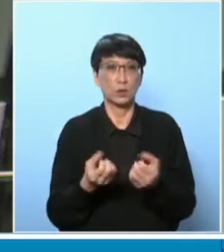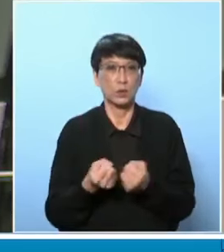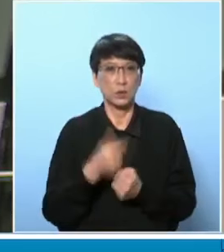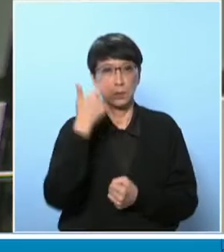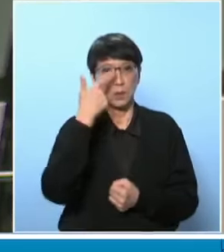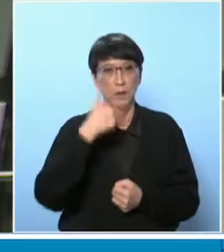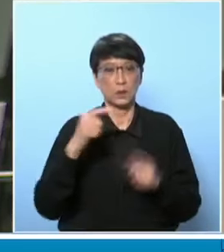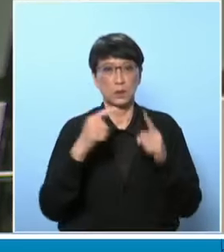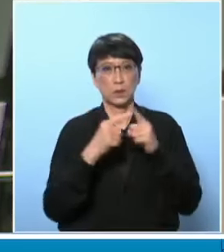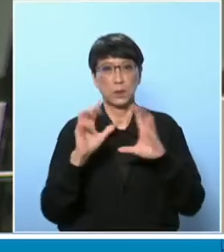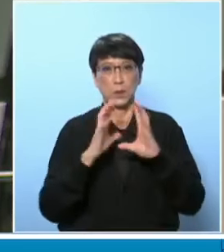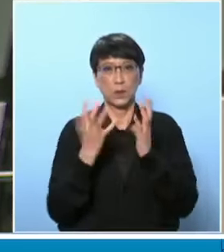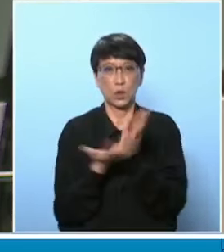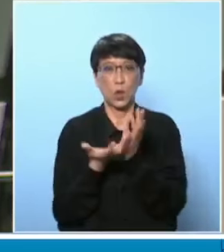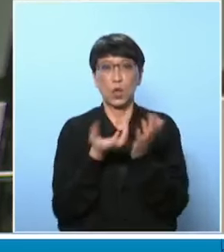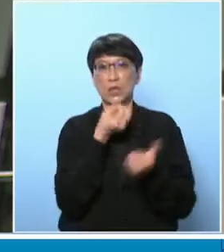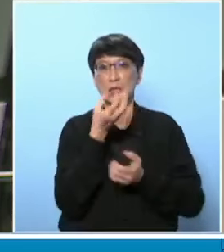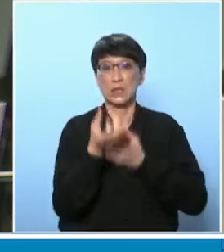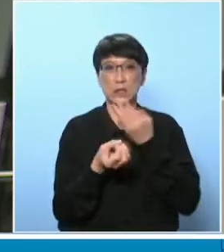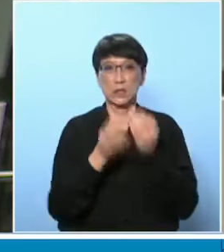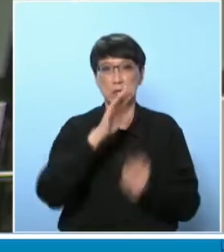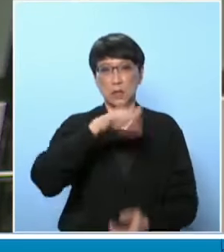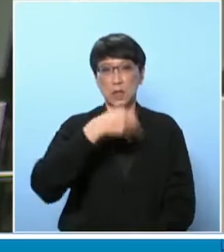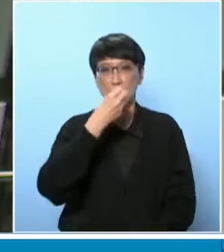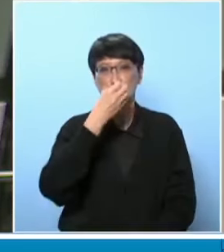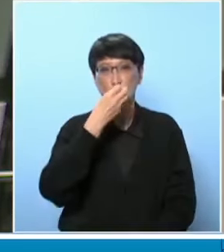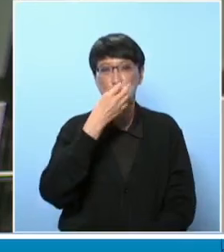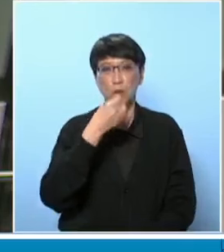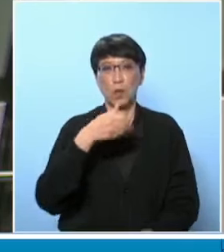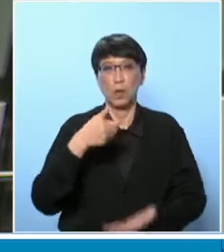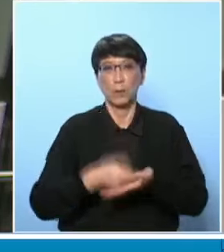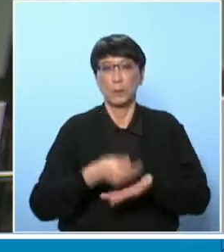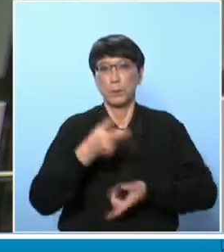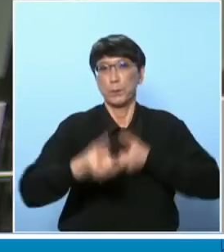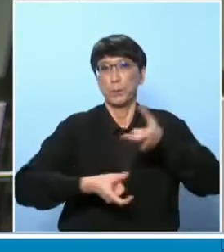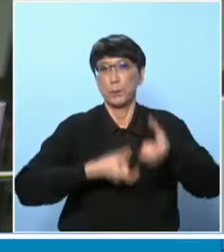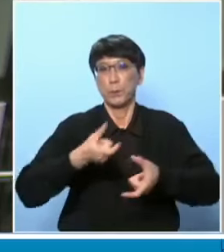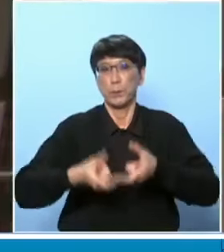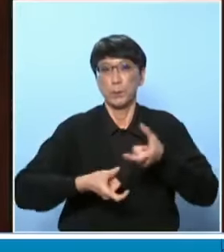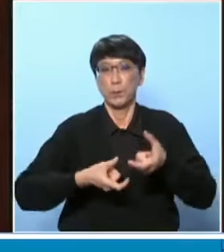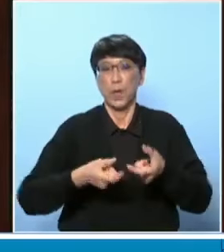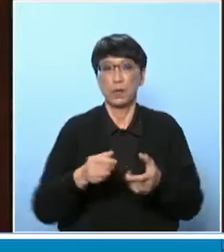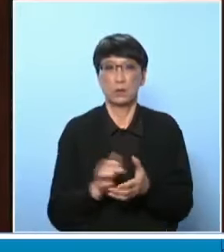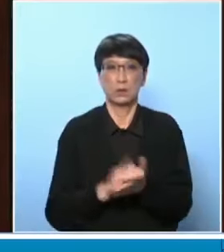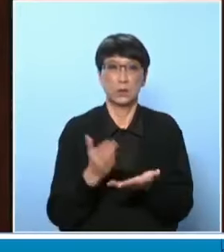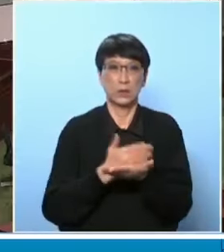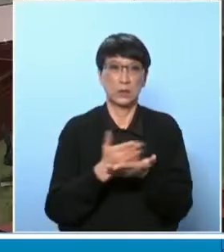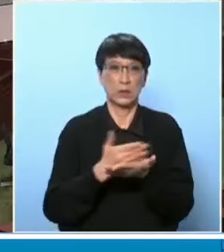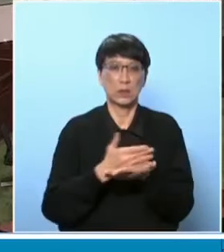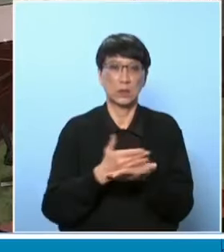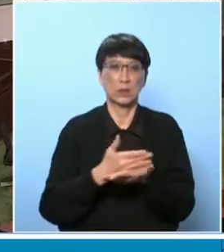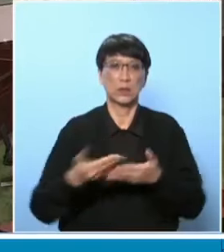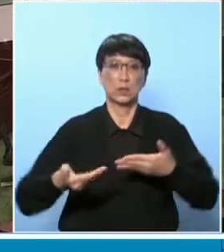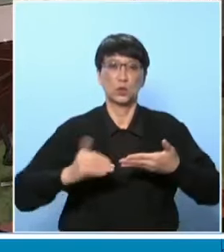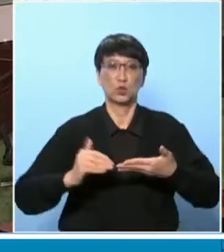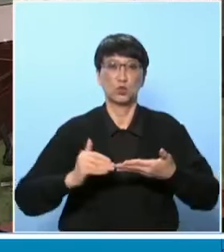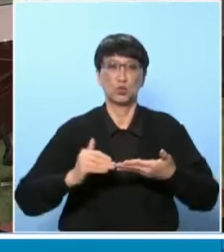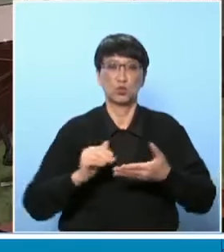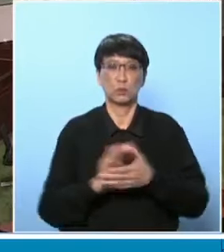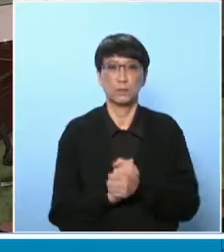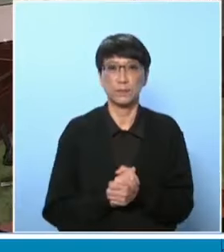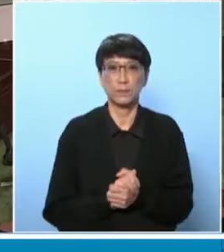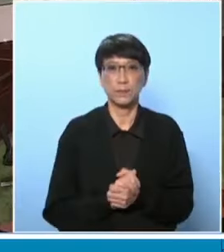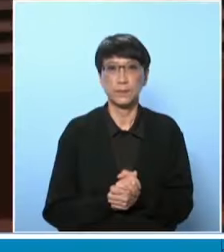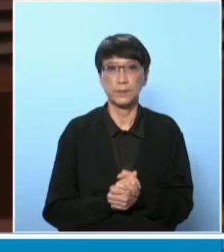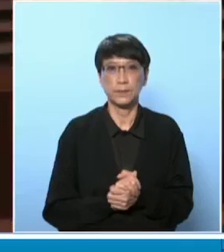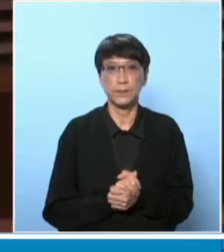民黨之前嘅建議，訪港旅客消費折扣券嘅先導計劃。多謝主席。 局長， 多謝主席。